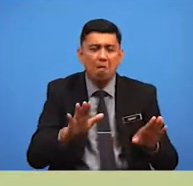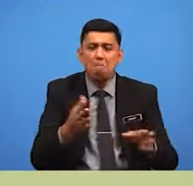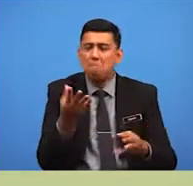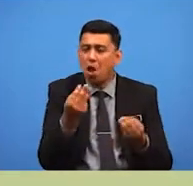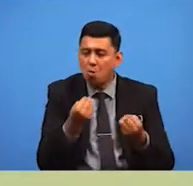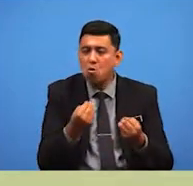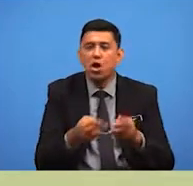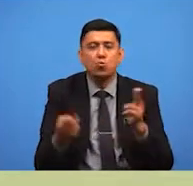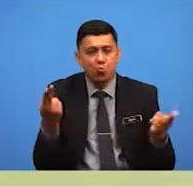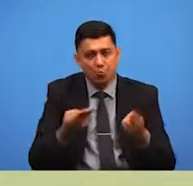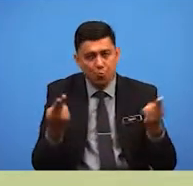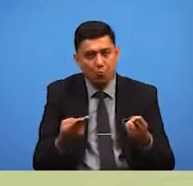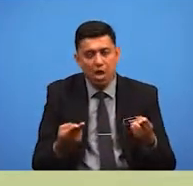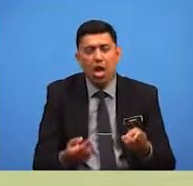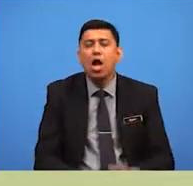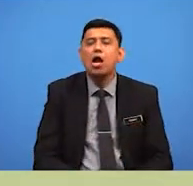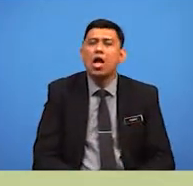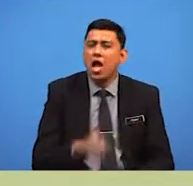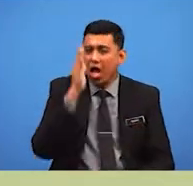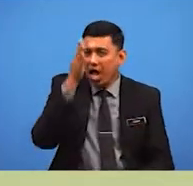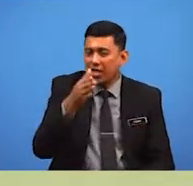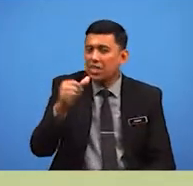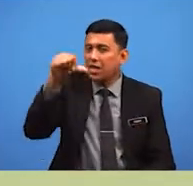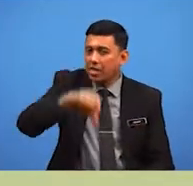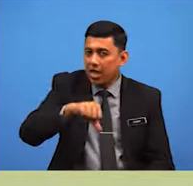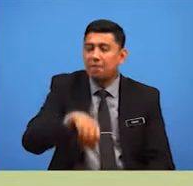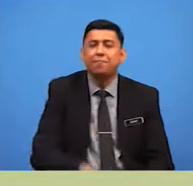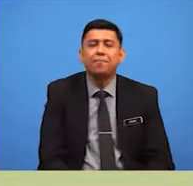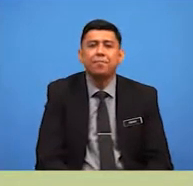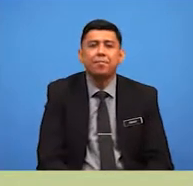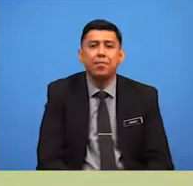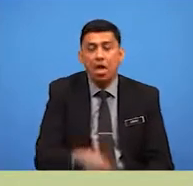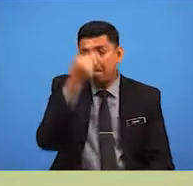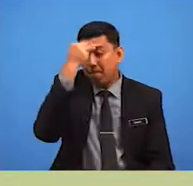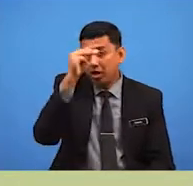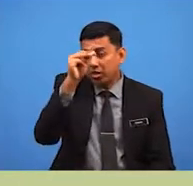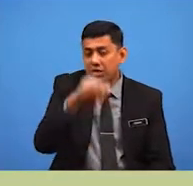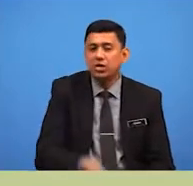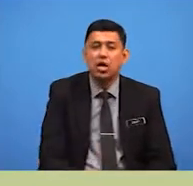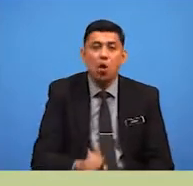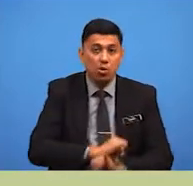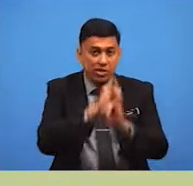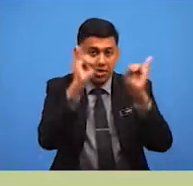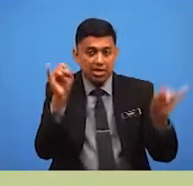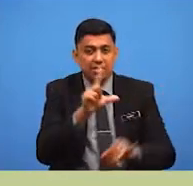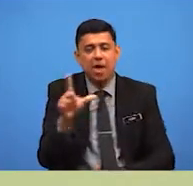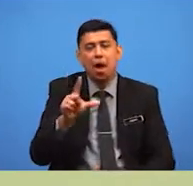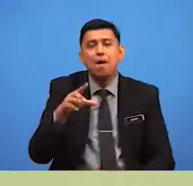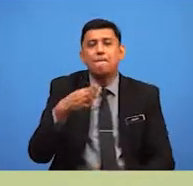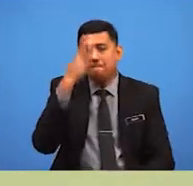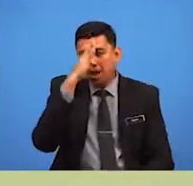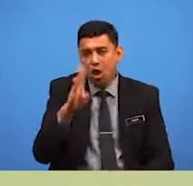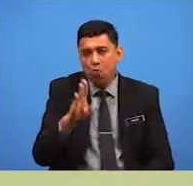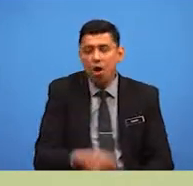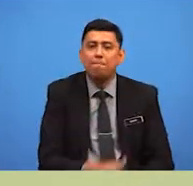berusaha atau berikhtiar akan gagal. Maka, jelaslah bahawa sikap